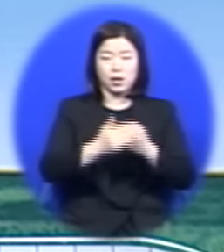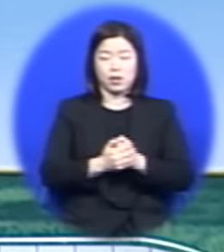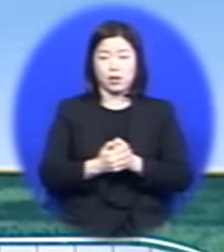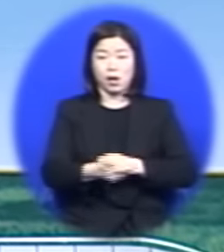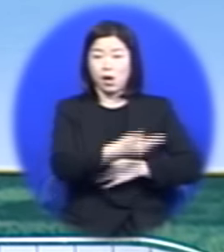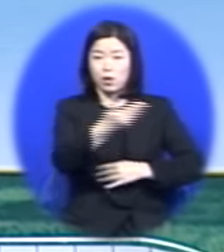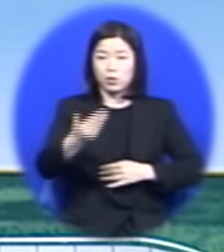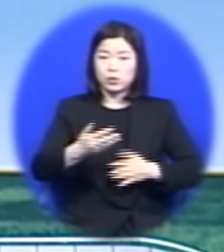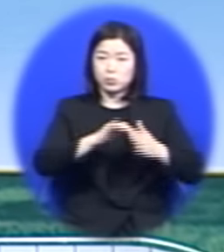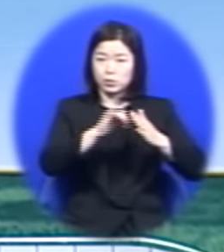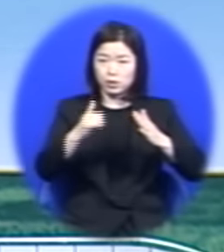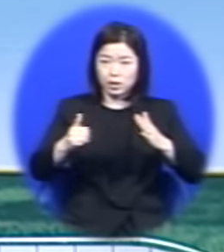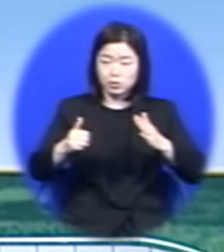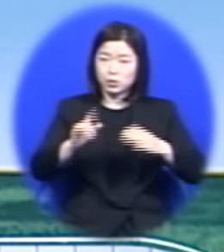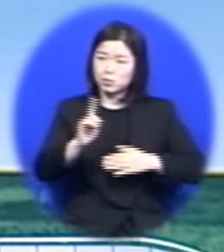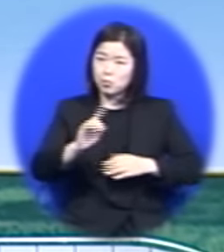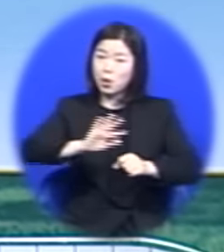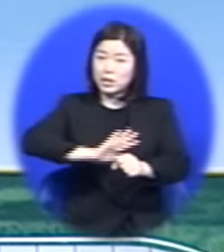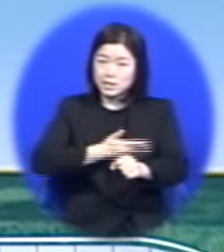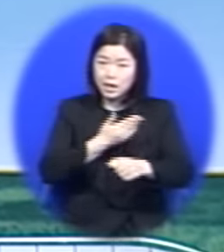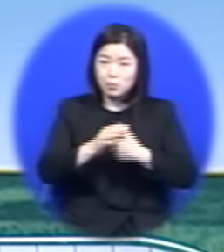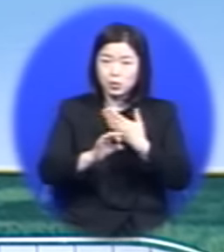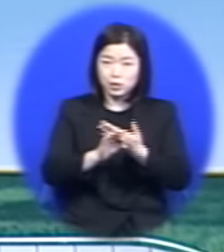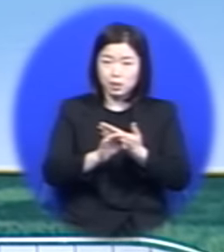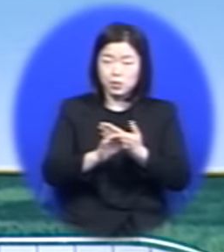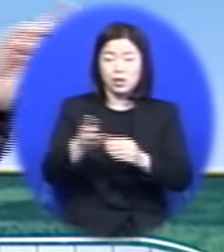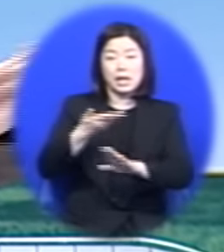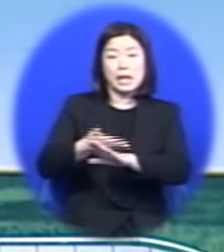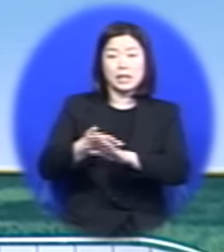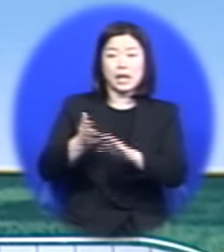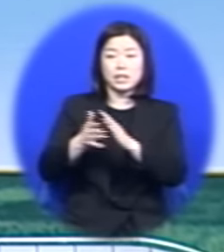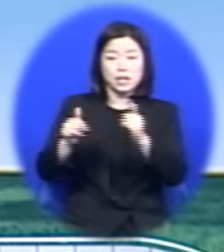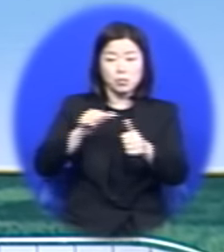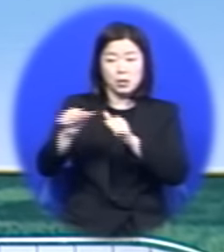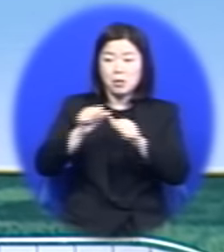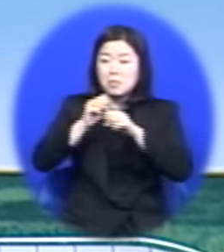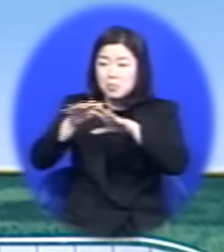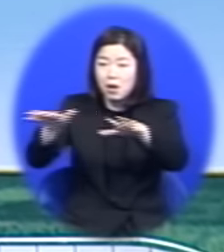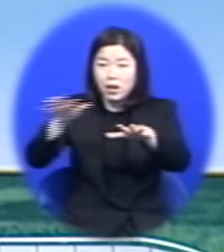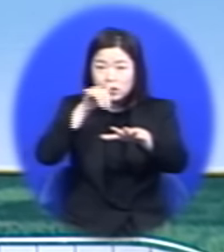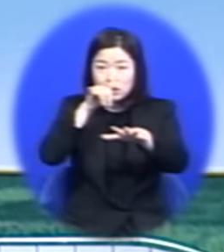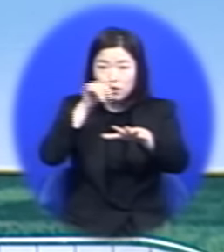여러분, 가족이 뭘 잘못하면 다른 사람들에게 소문 내십니까?